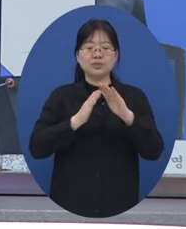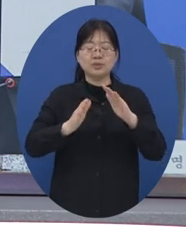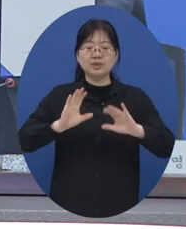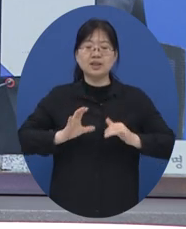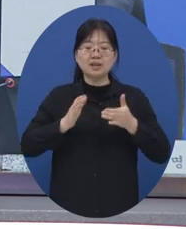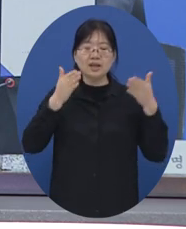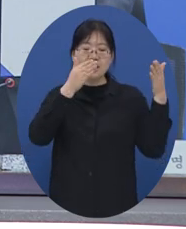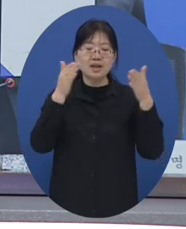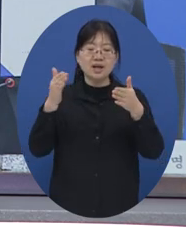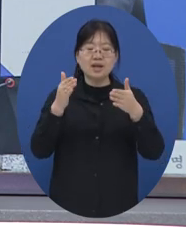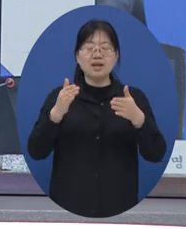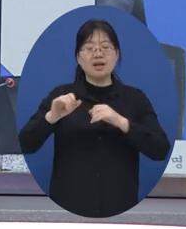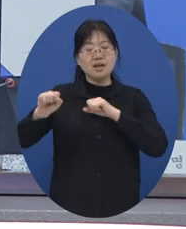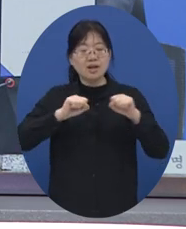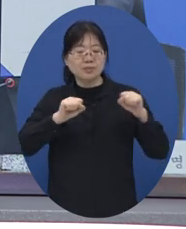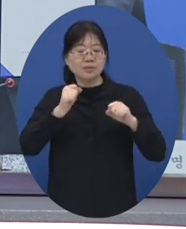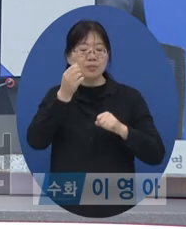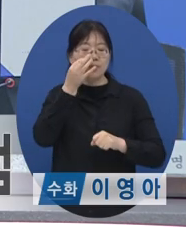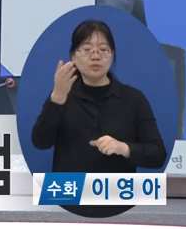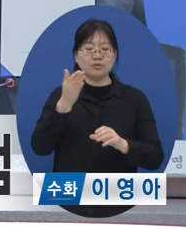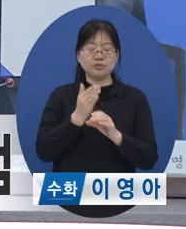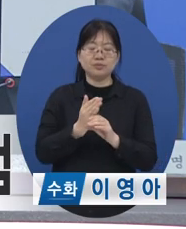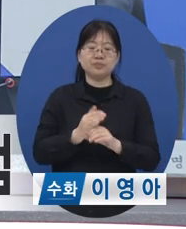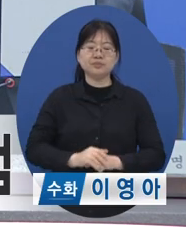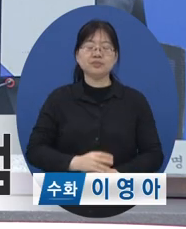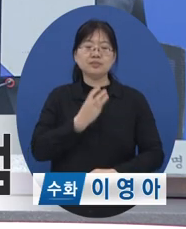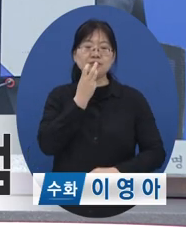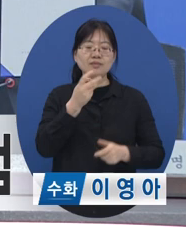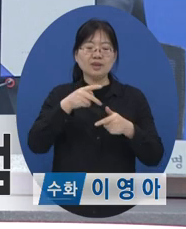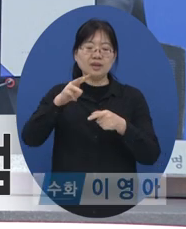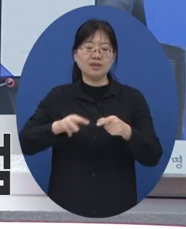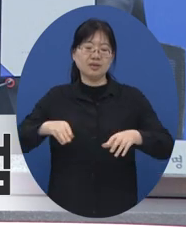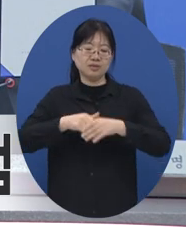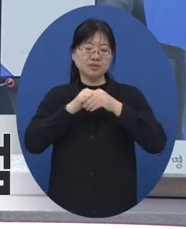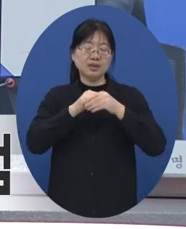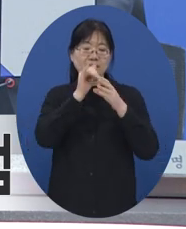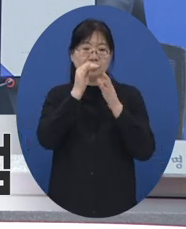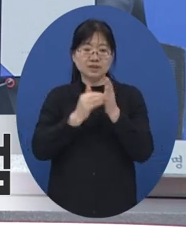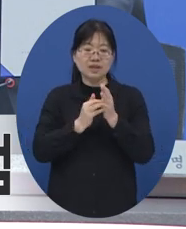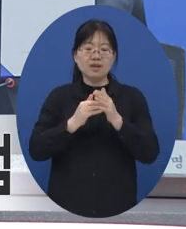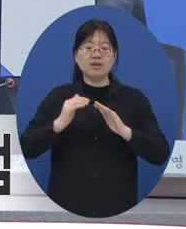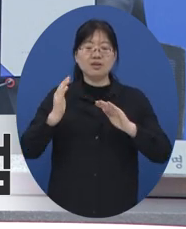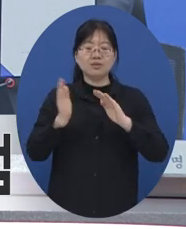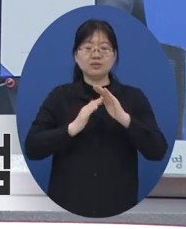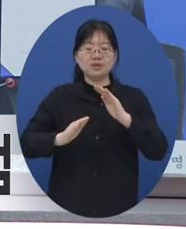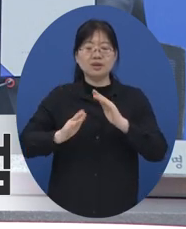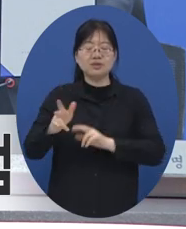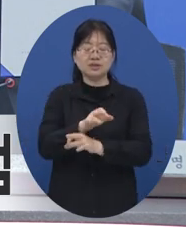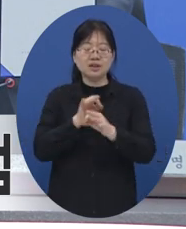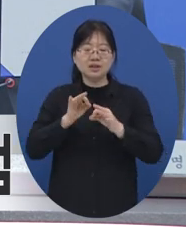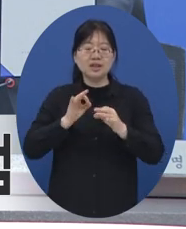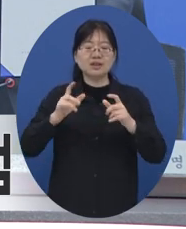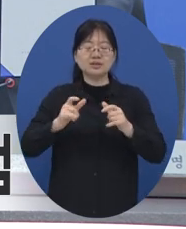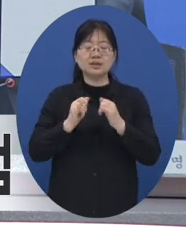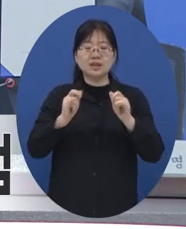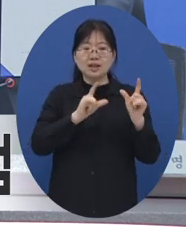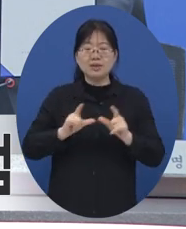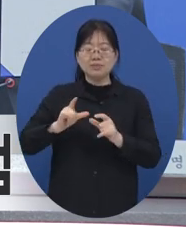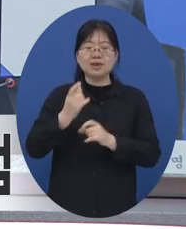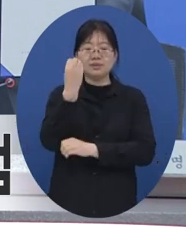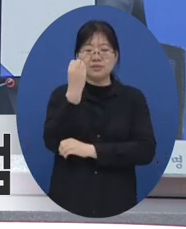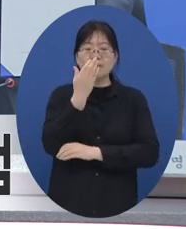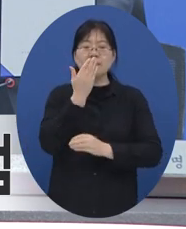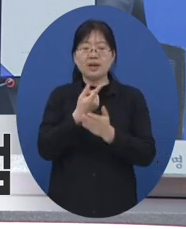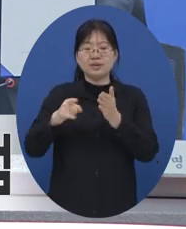경기도가 공정한 세상을 향한 광폭 행보를 보이고 있습니다. 서울, 인천과 손을 잡고 공정 경제가 시민들의 삶에 뿌리내릴 수